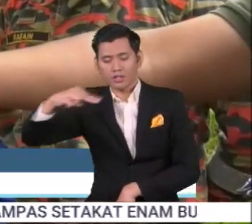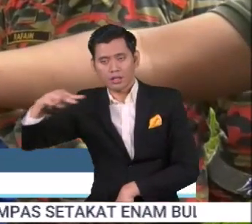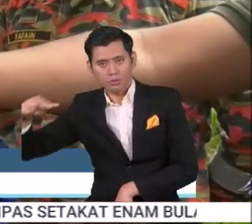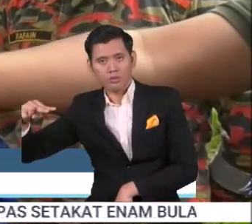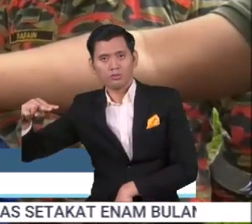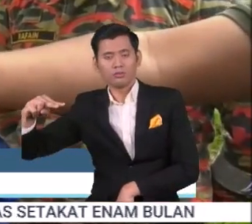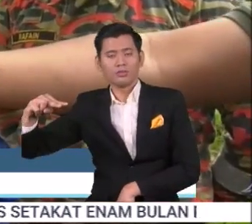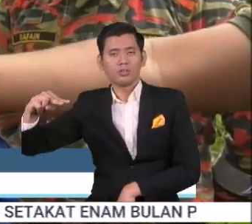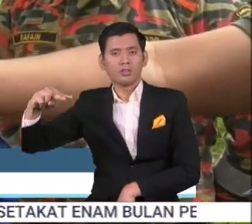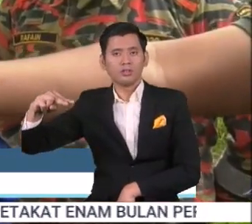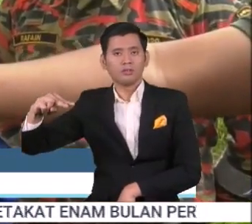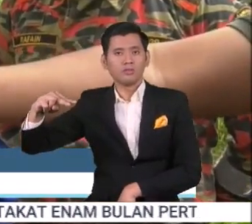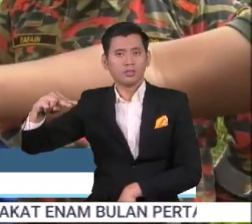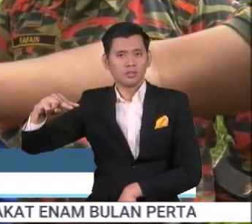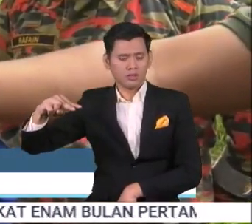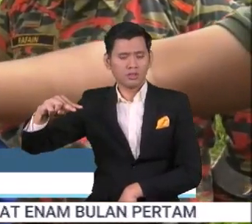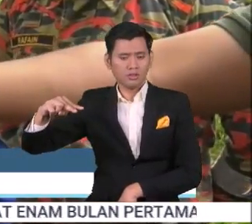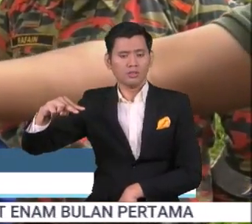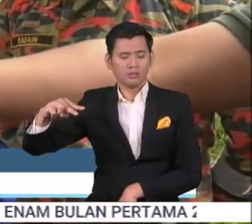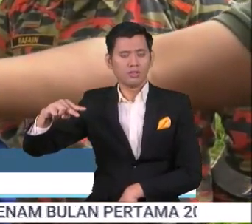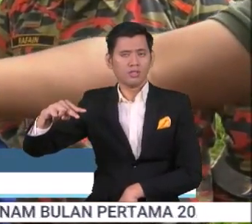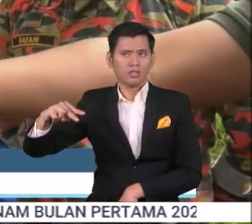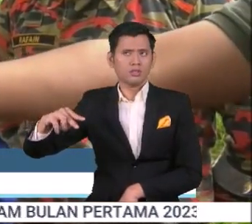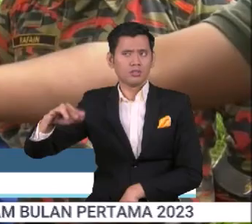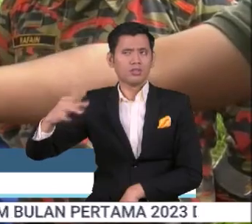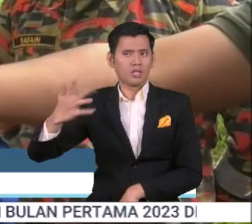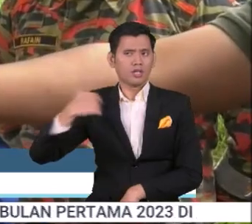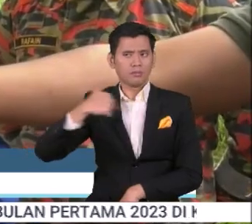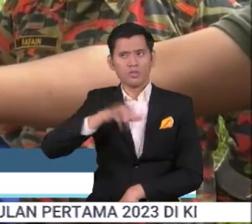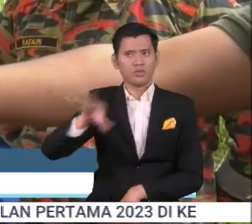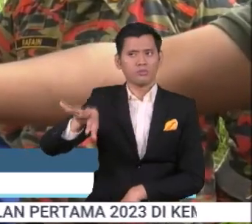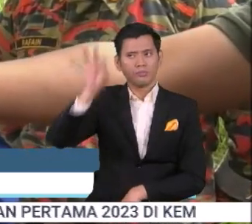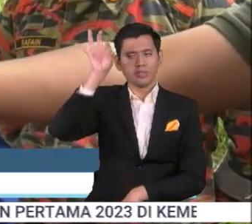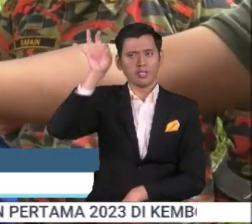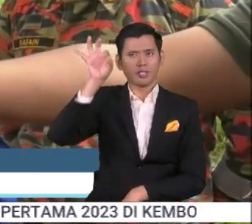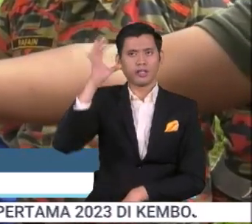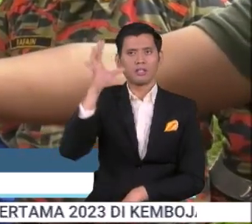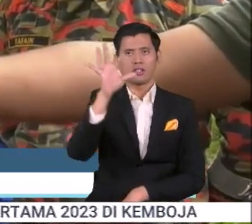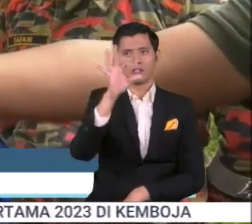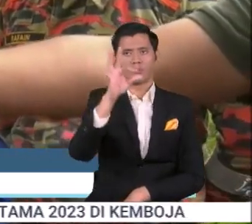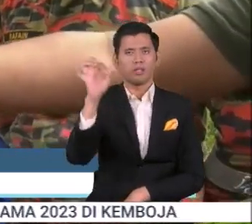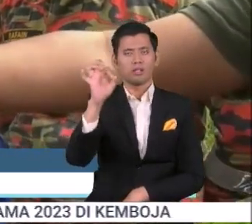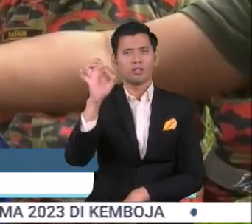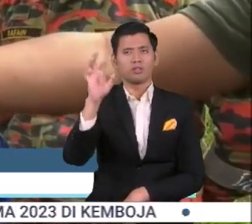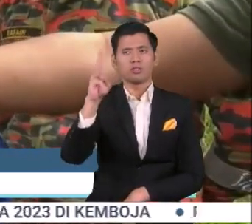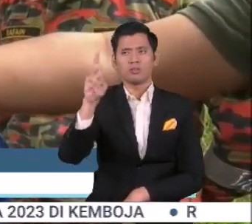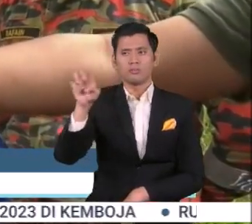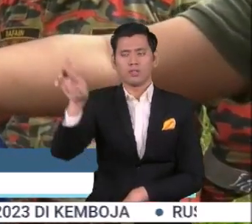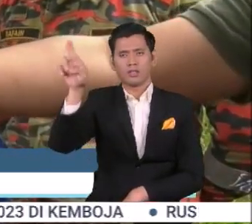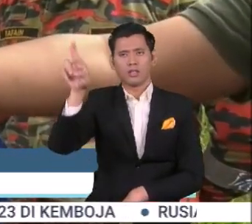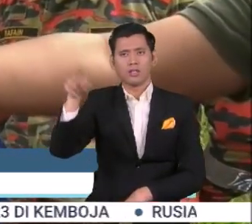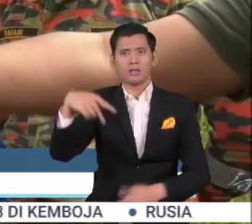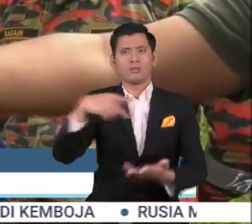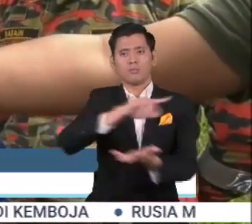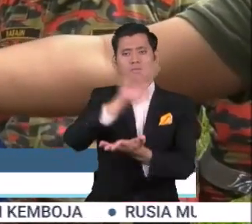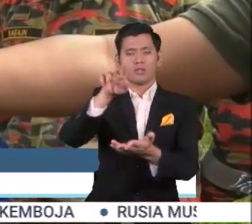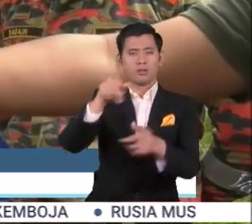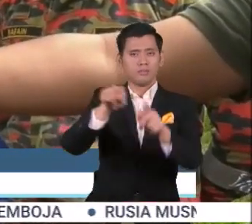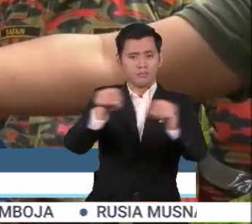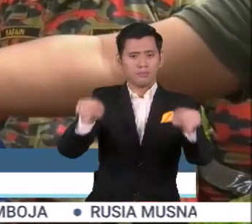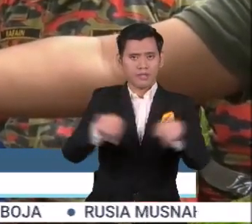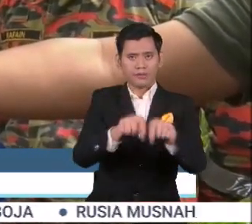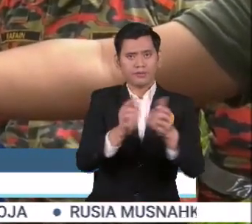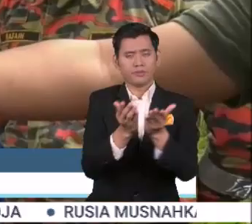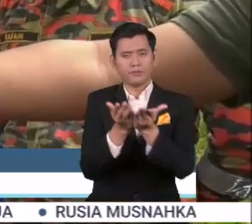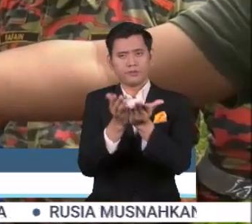jarak dia lebih kurang 900 meter daripada tempat apa pos kita in lah pos